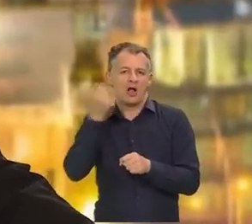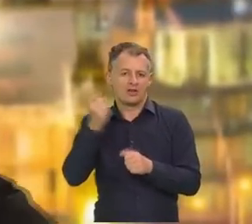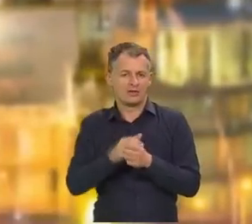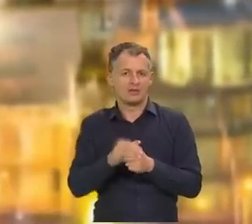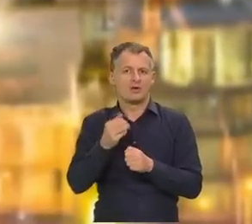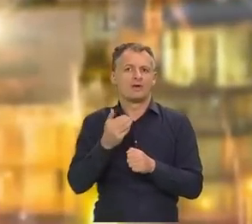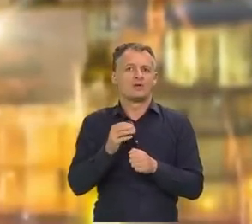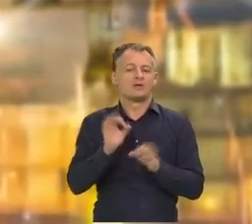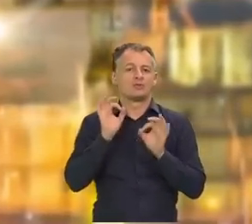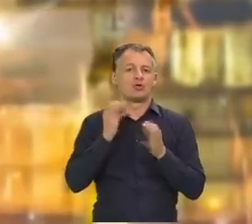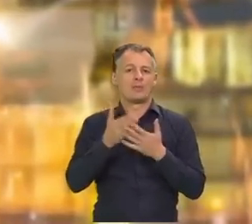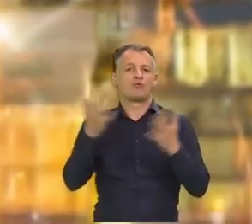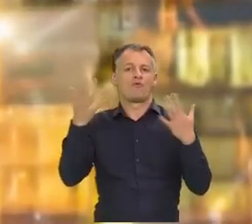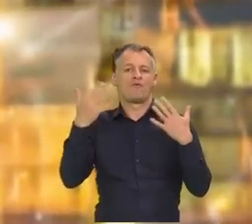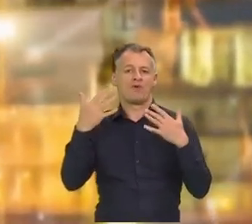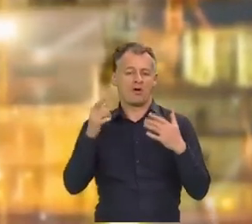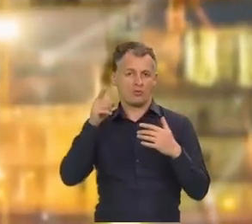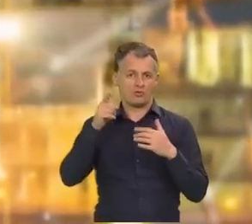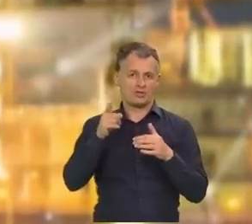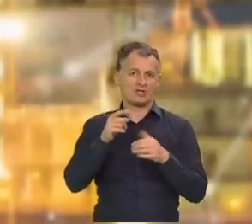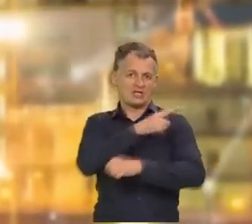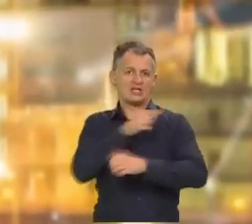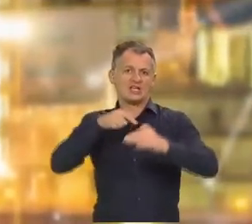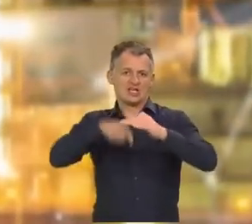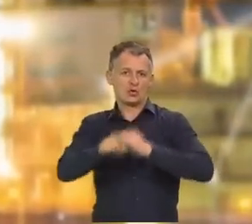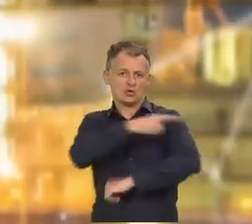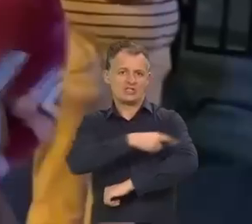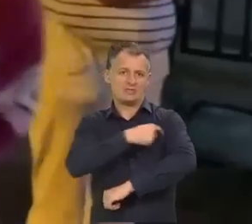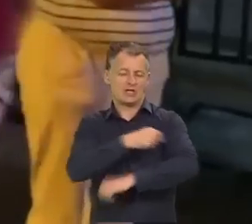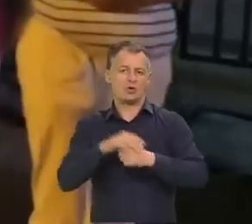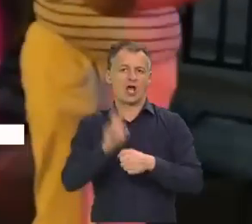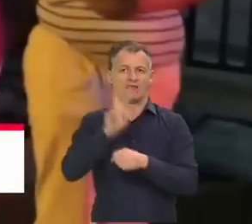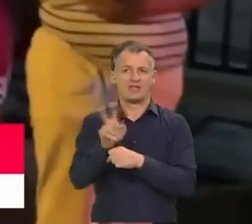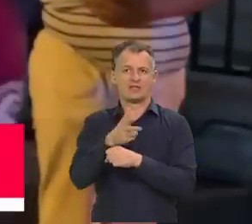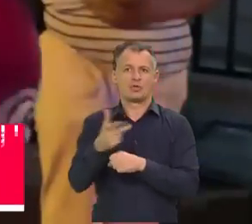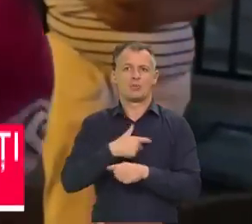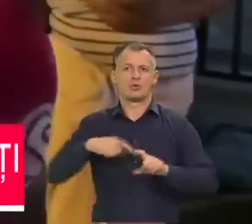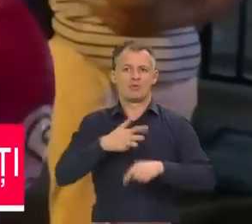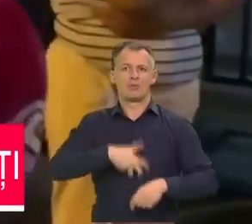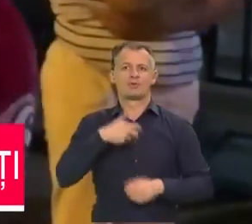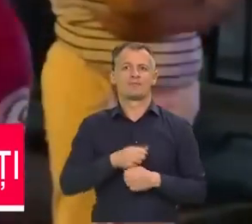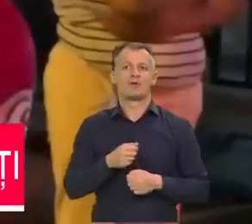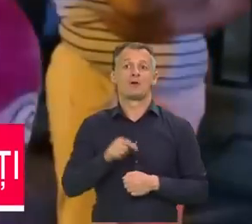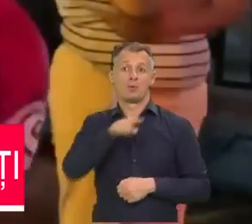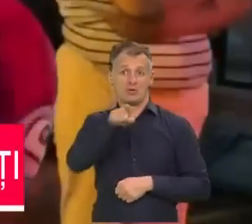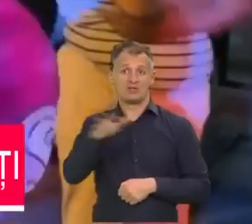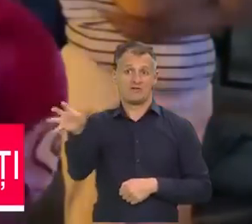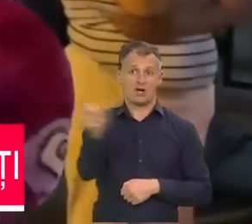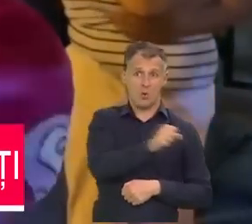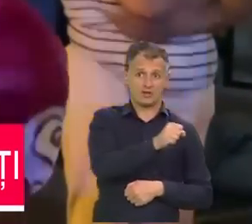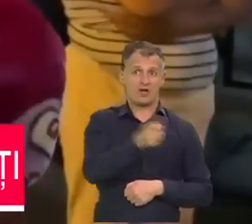Vă avertizez, urmează informații și imagini cu puternic impact emoțional. Ați fost cu copilul mic în brațe?